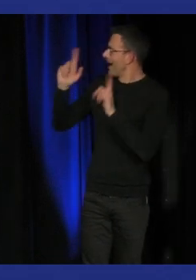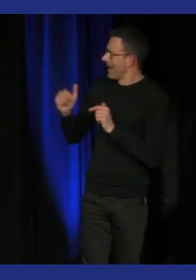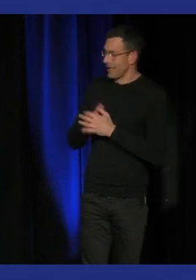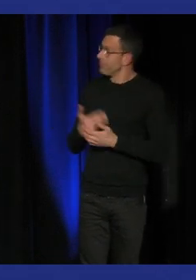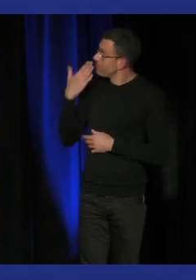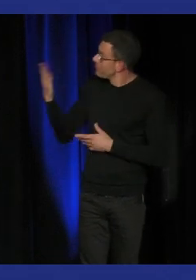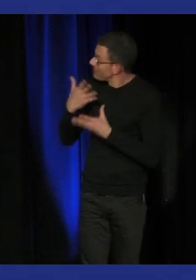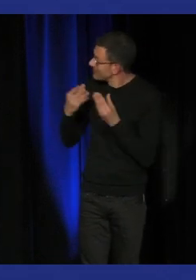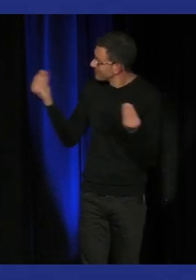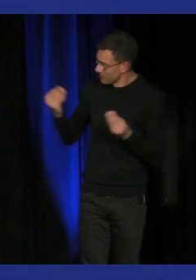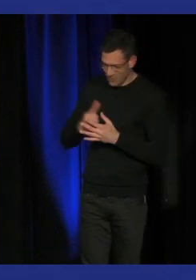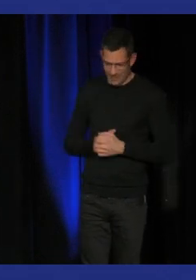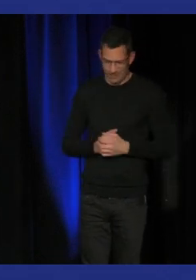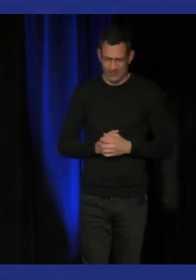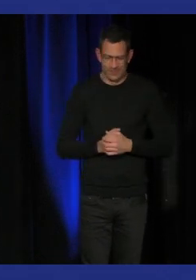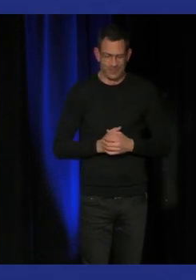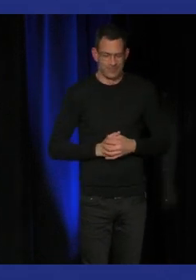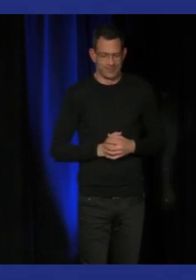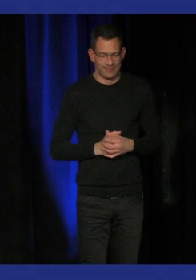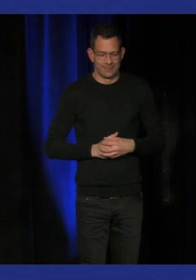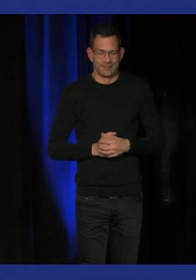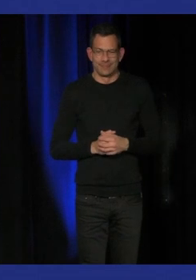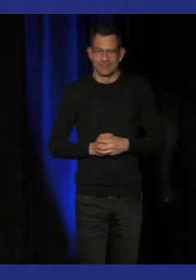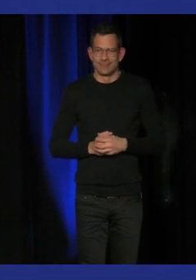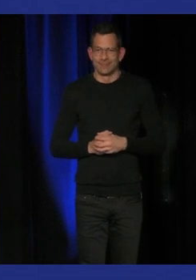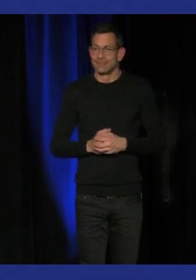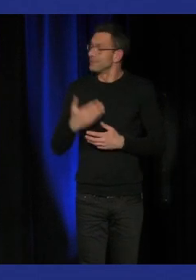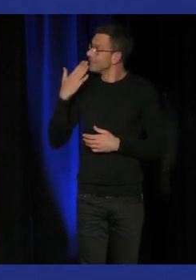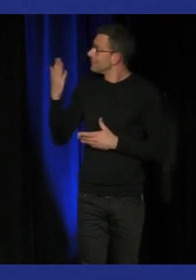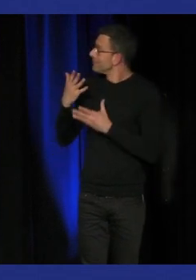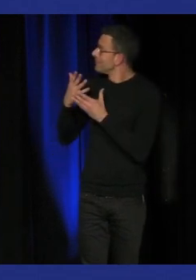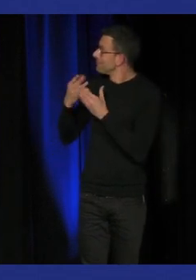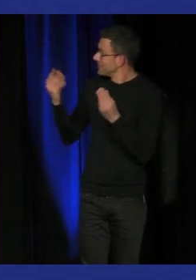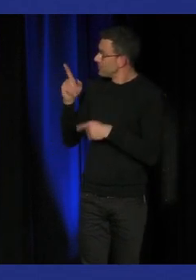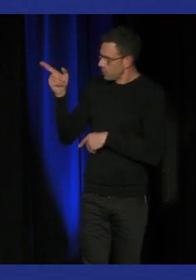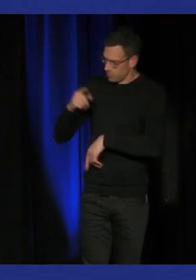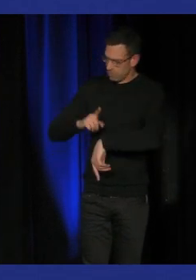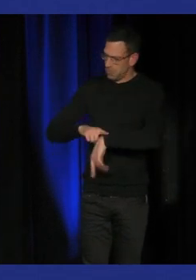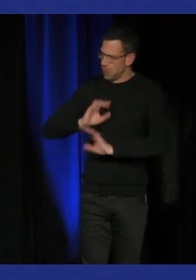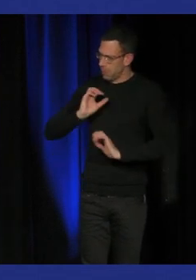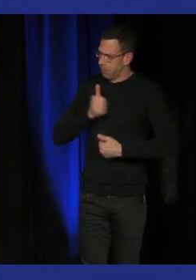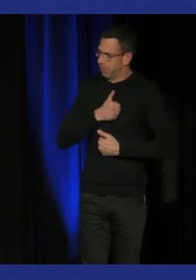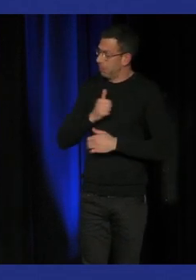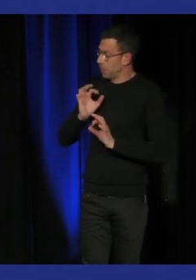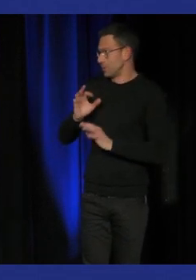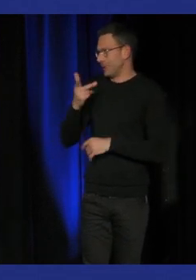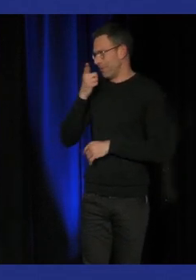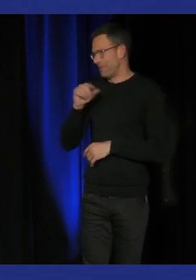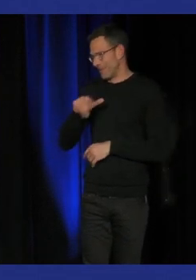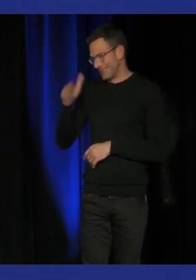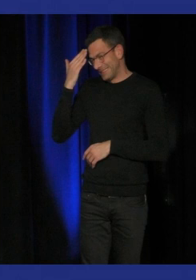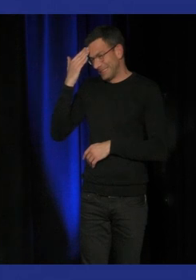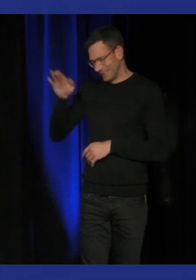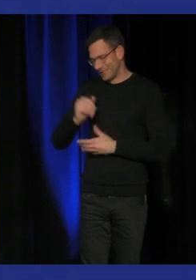Merci beaucoup Charlotte, ça y est, on vous voit. Merci. Merci beaucoup d'avoir respecté le temps, c'était pas facile, je sais que c'est